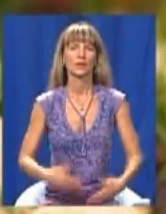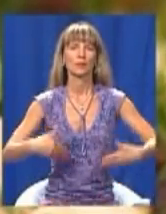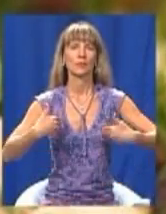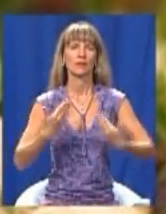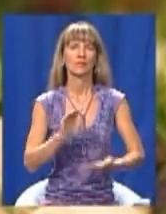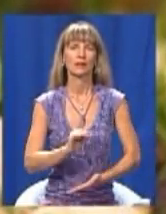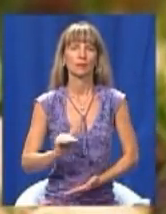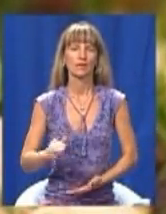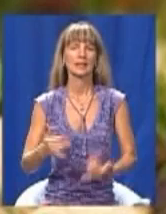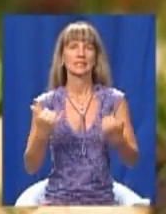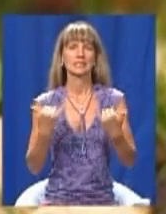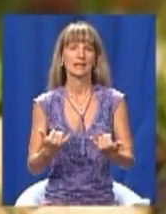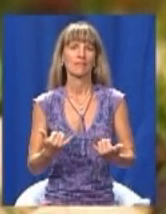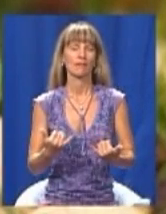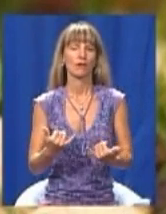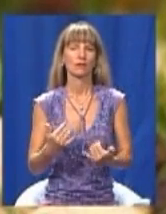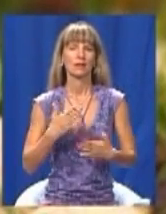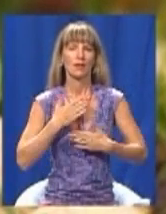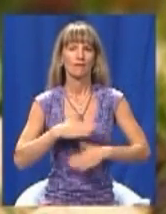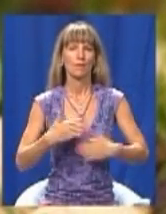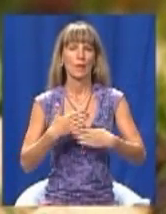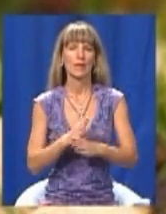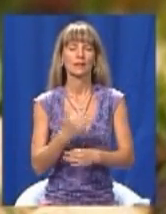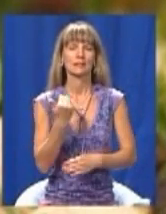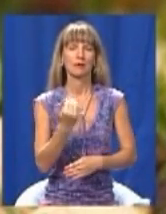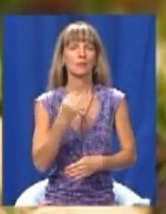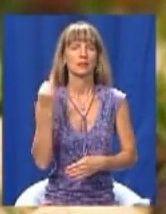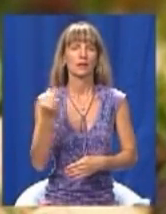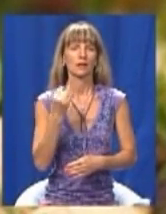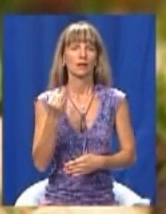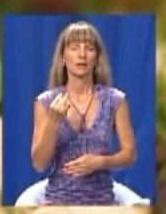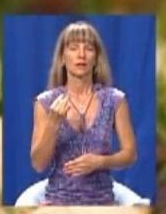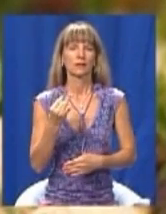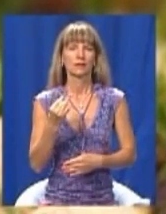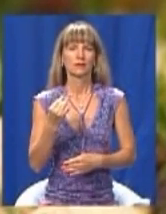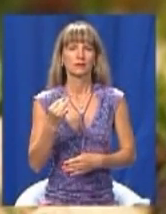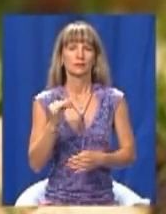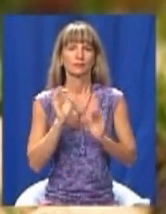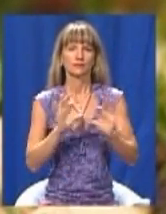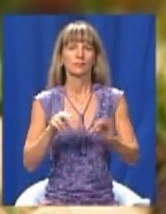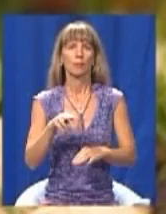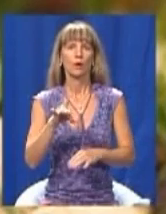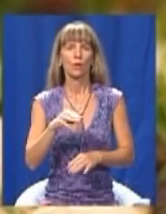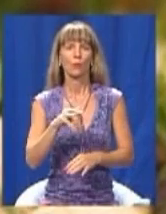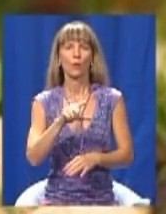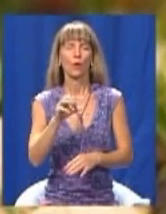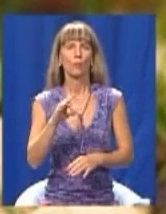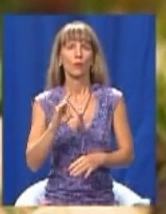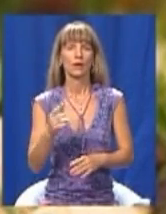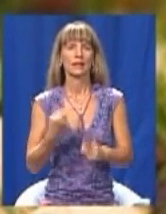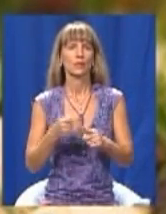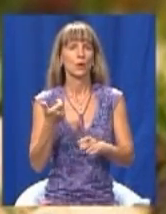Привіт, малята! Сьогодні із задоволенням поділюся з вами цікавинками про мухомор. Ви, мабуть, знаєте, що це